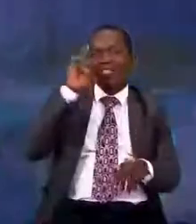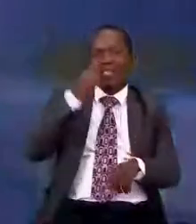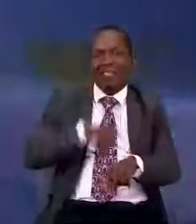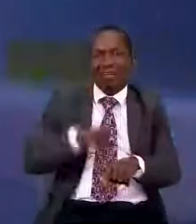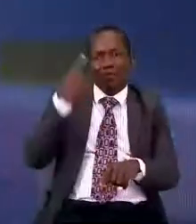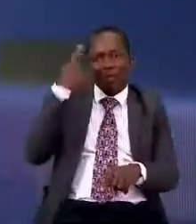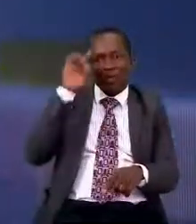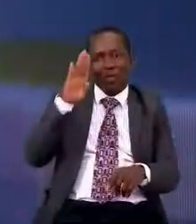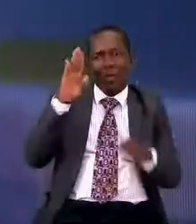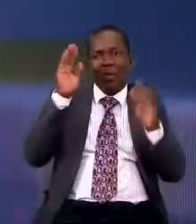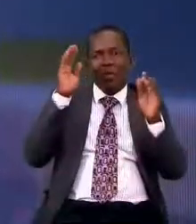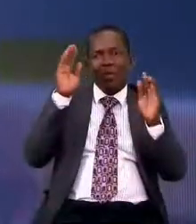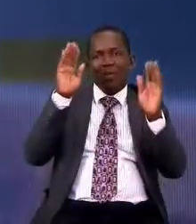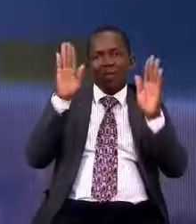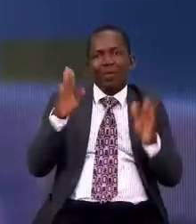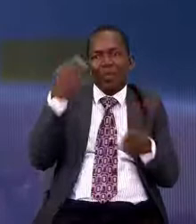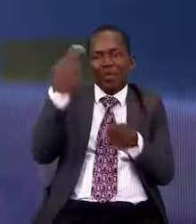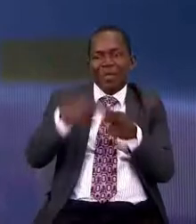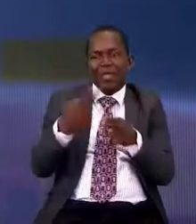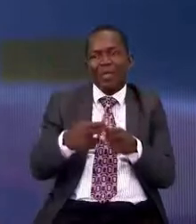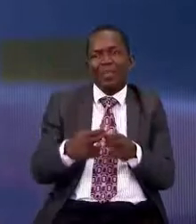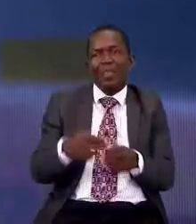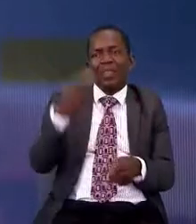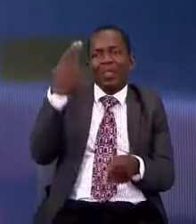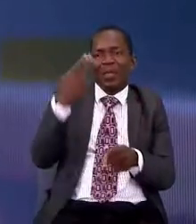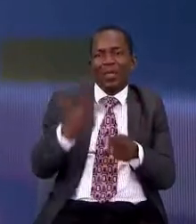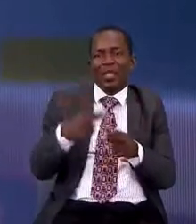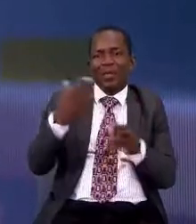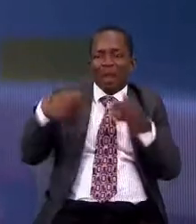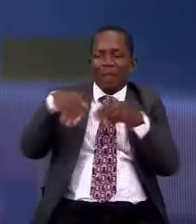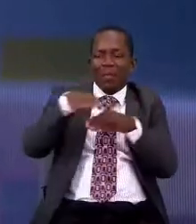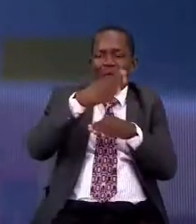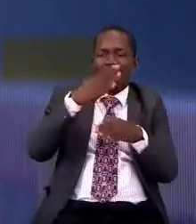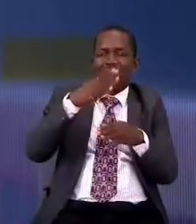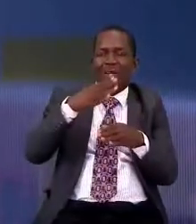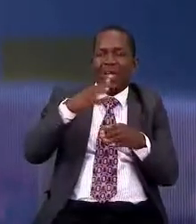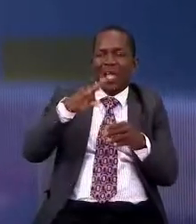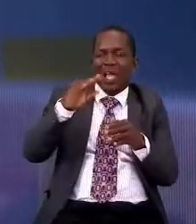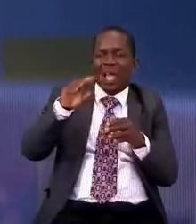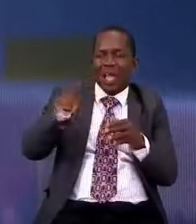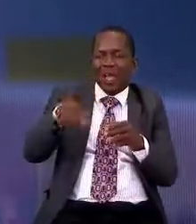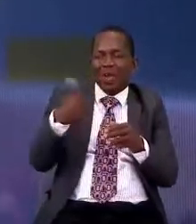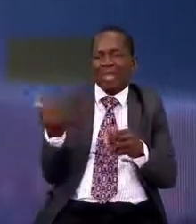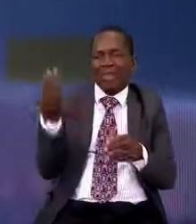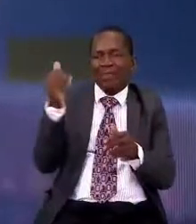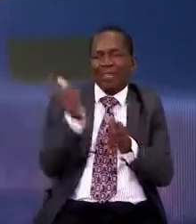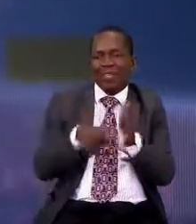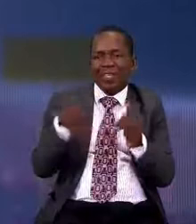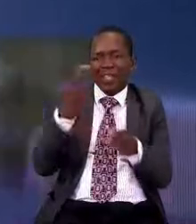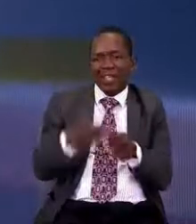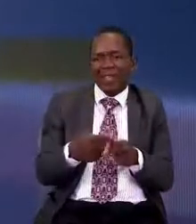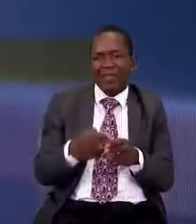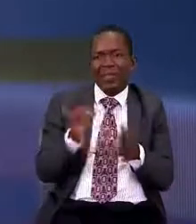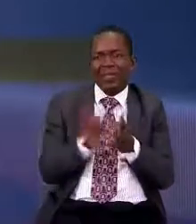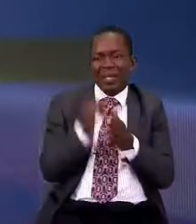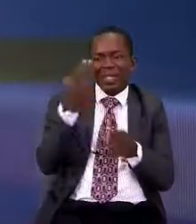le nom au-dessus de tout nom, le nom qui guérit la pire des maladies,